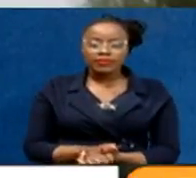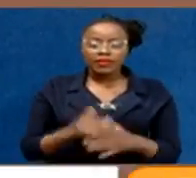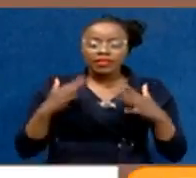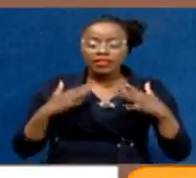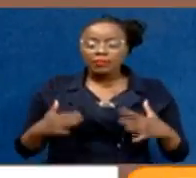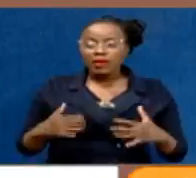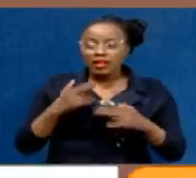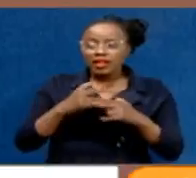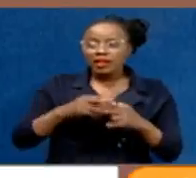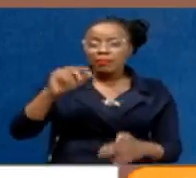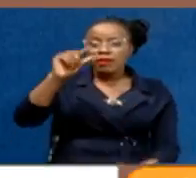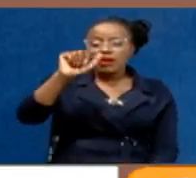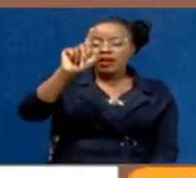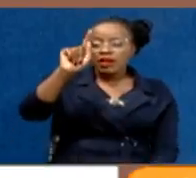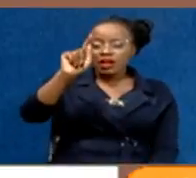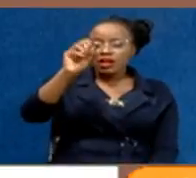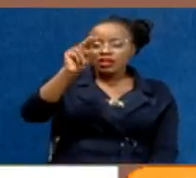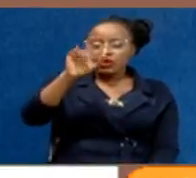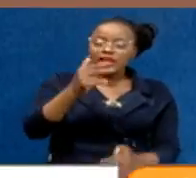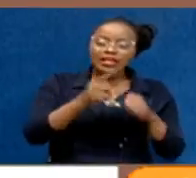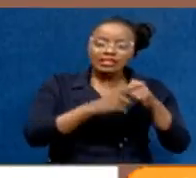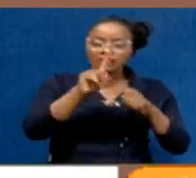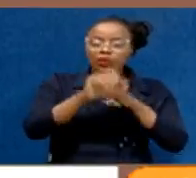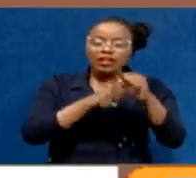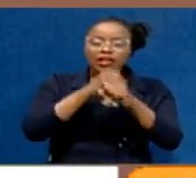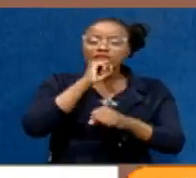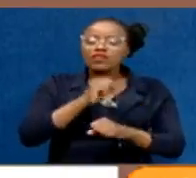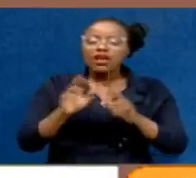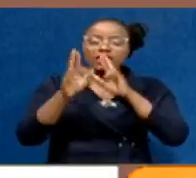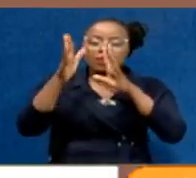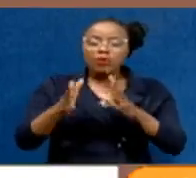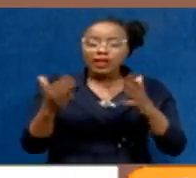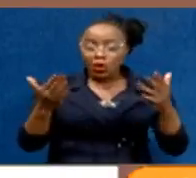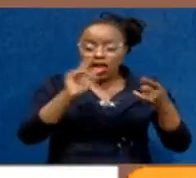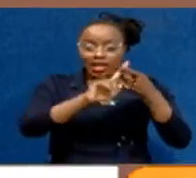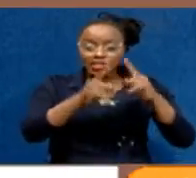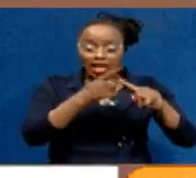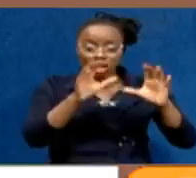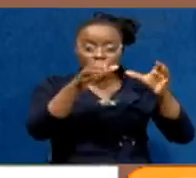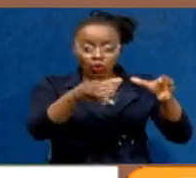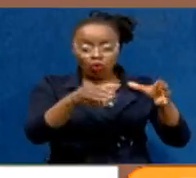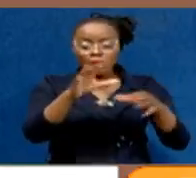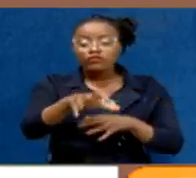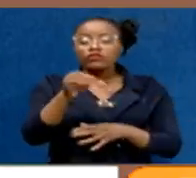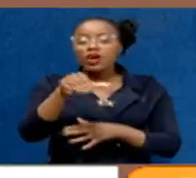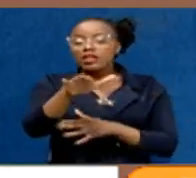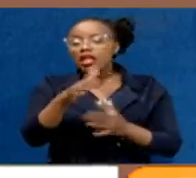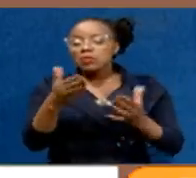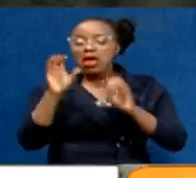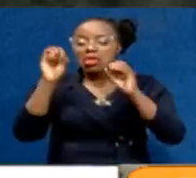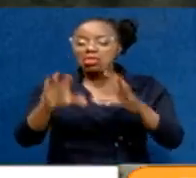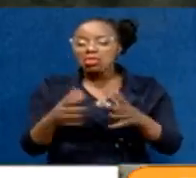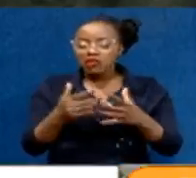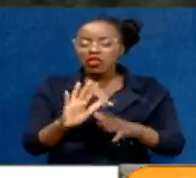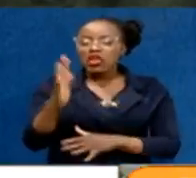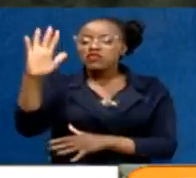Mwili wa John Gatonye Gathura mwenye umri wa miaka 61 na mwanahabari wa kampuni ya Standard Group ulipatikana umetupwa